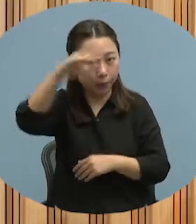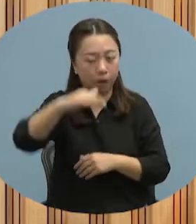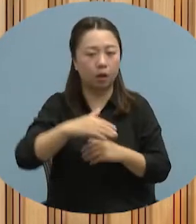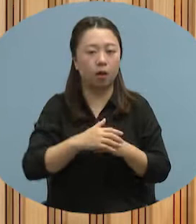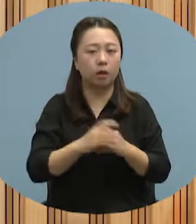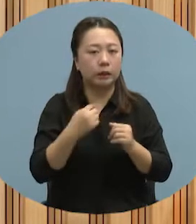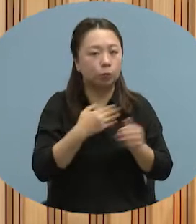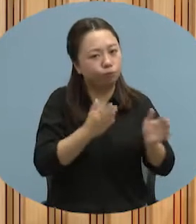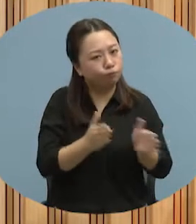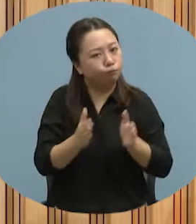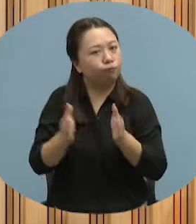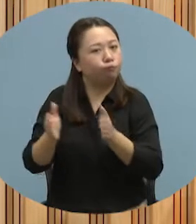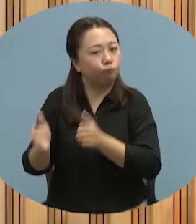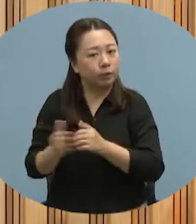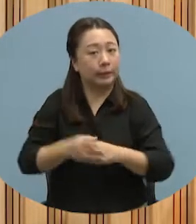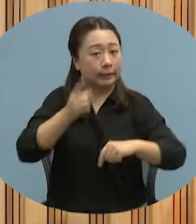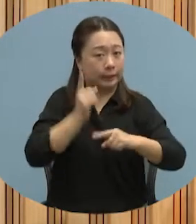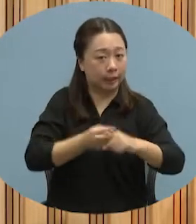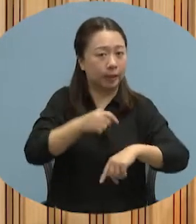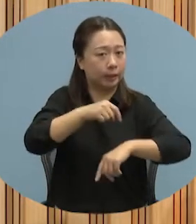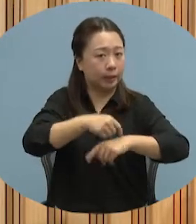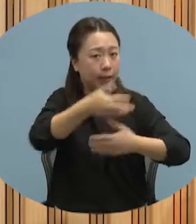有個過程嘅。所以實際時間咧，